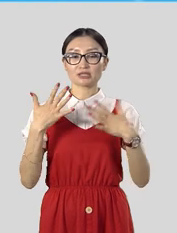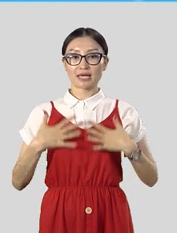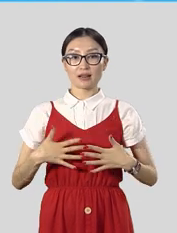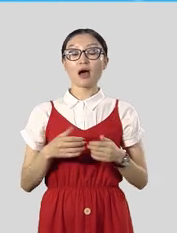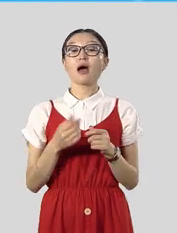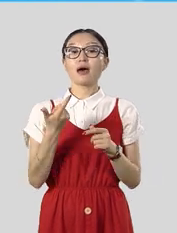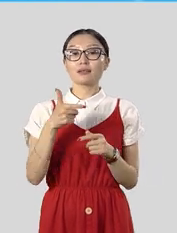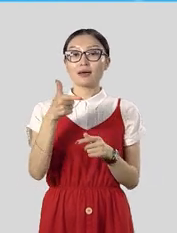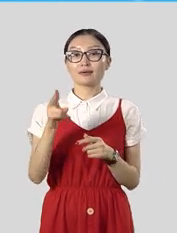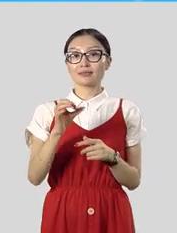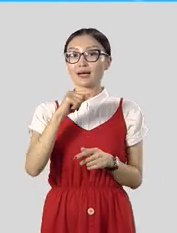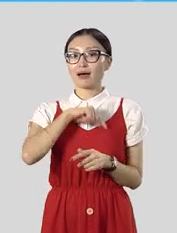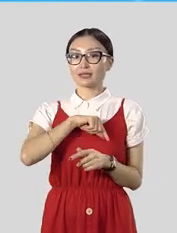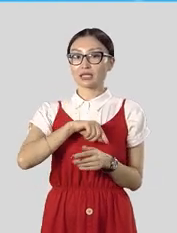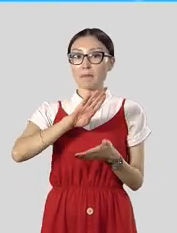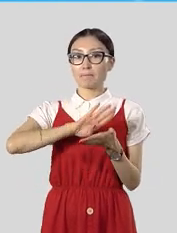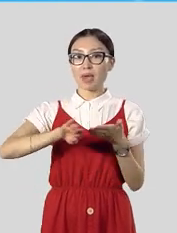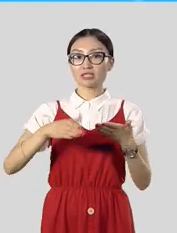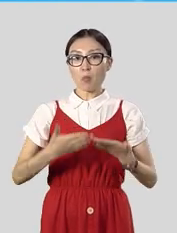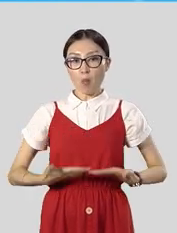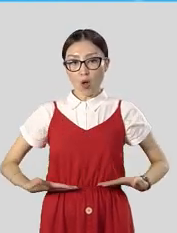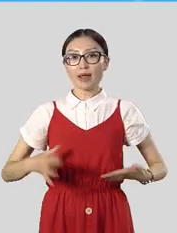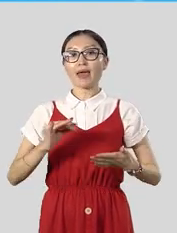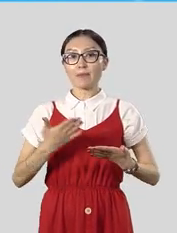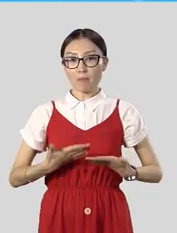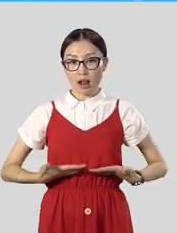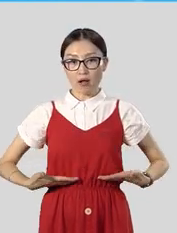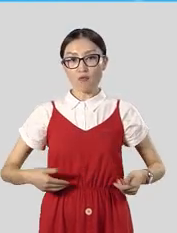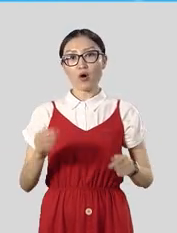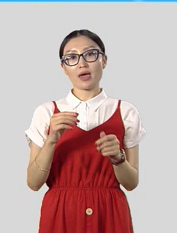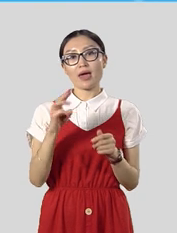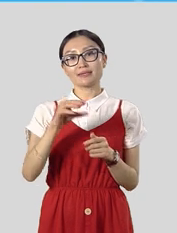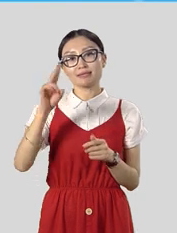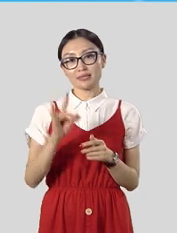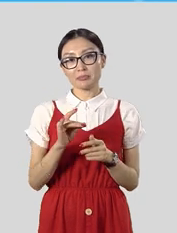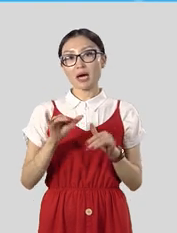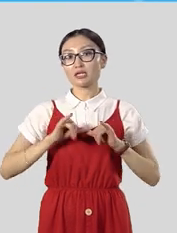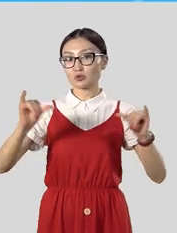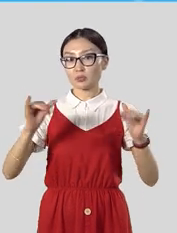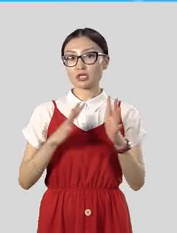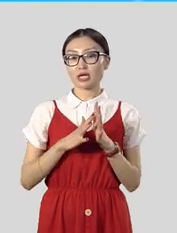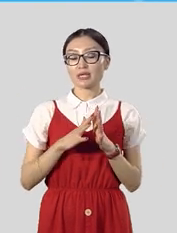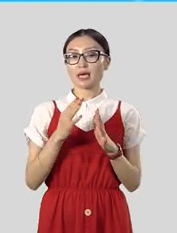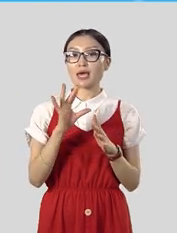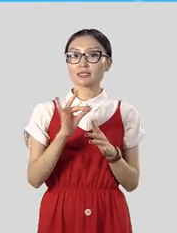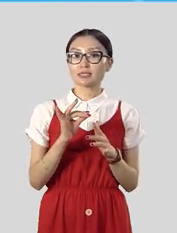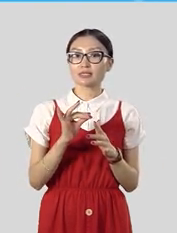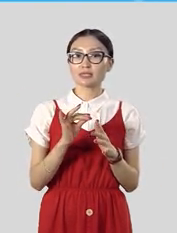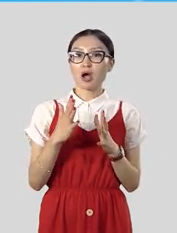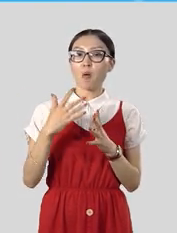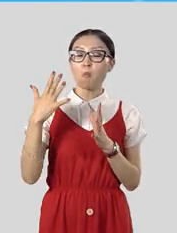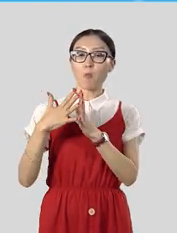Для гидры характерно бесполое и половое типы размножения с преобладанием